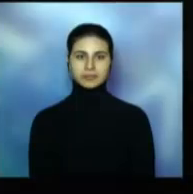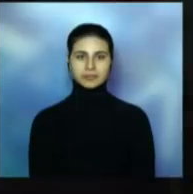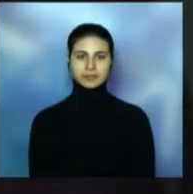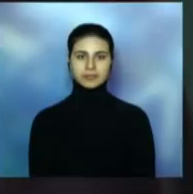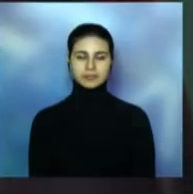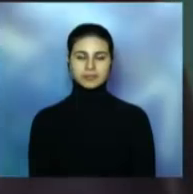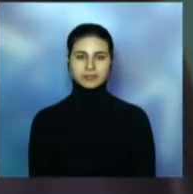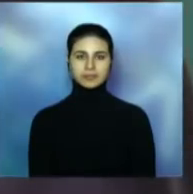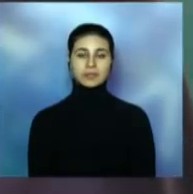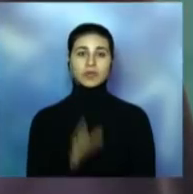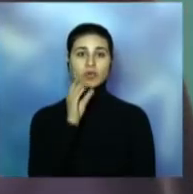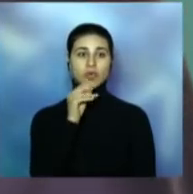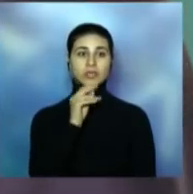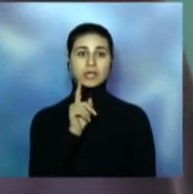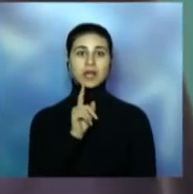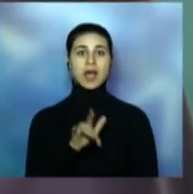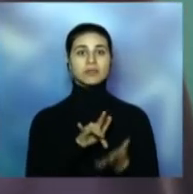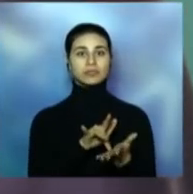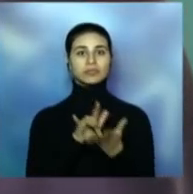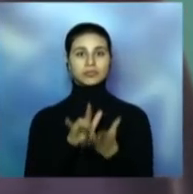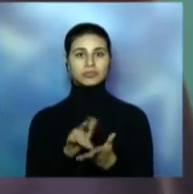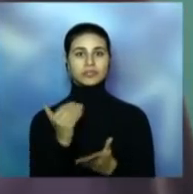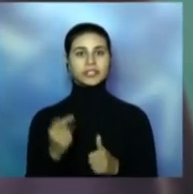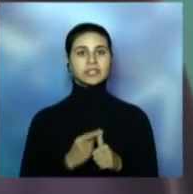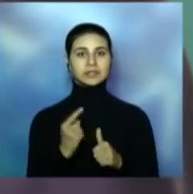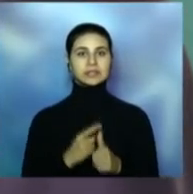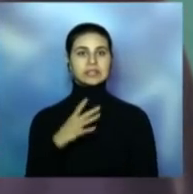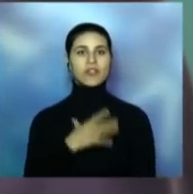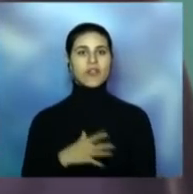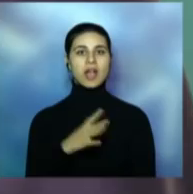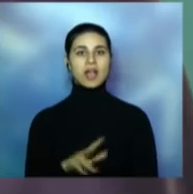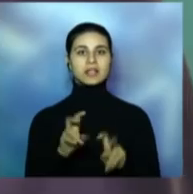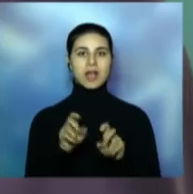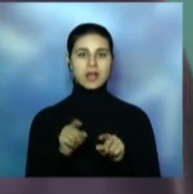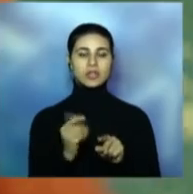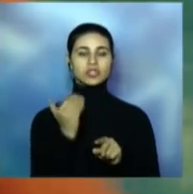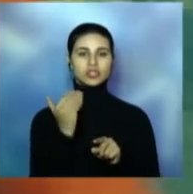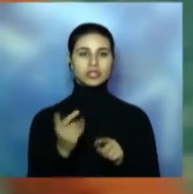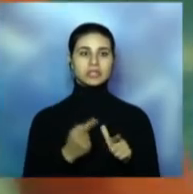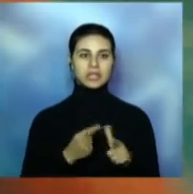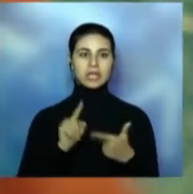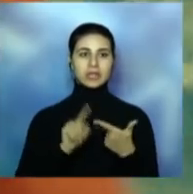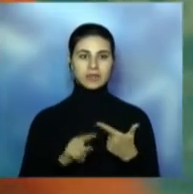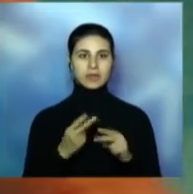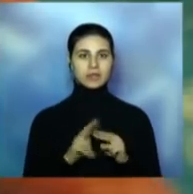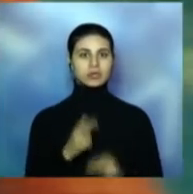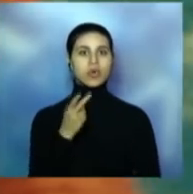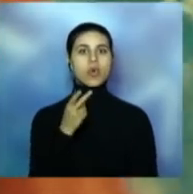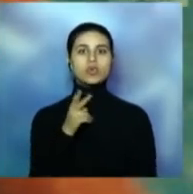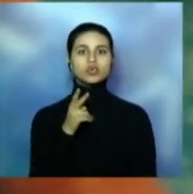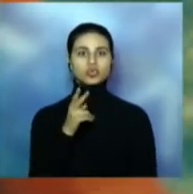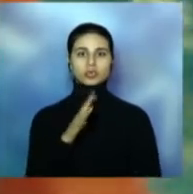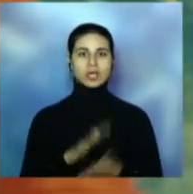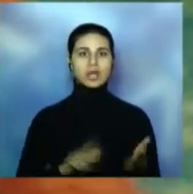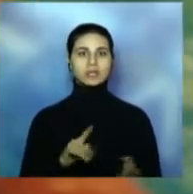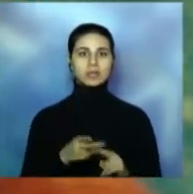აი, როდესაც საერთაშორისო ტურნირებზე აცხადებენ შენი ქვეყნის სახელს, შენ სახელს და გვარს, რაღაც ორი წუთიც არ გრძელდება